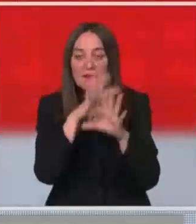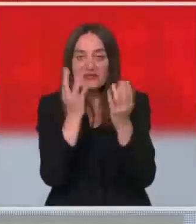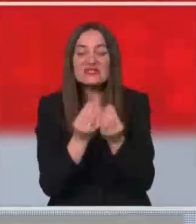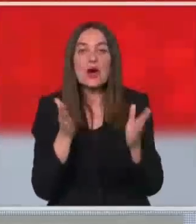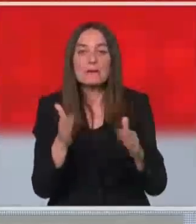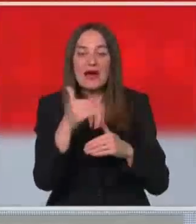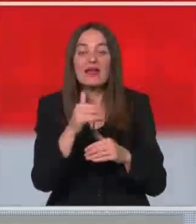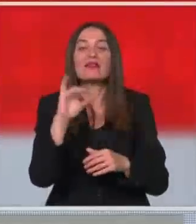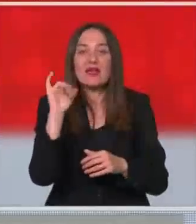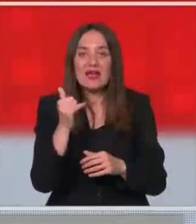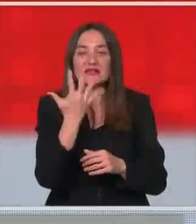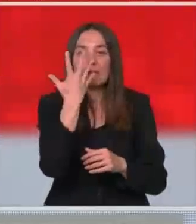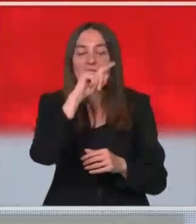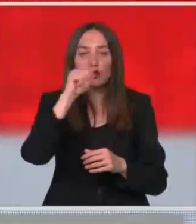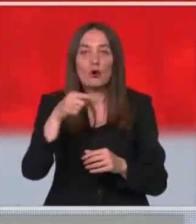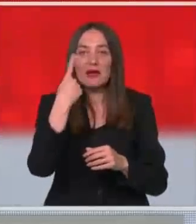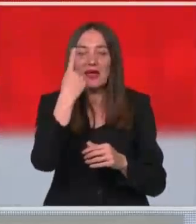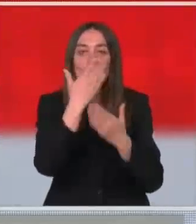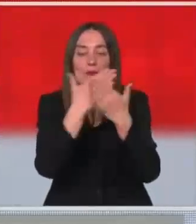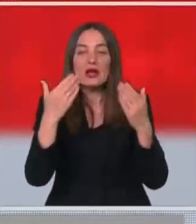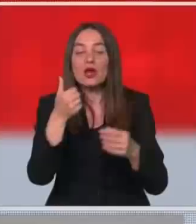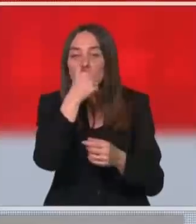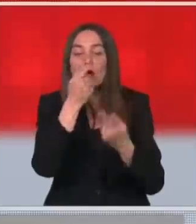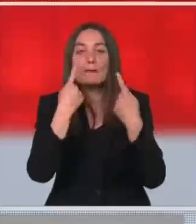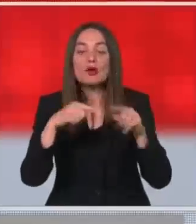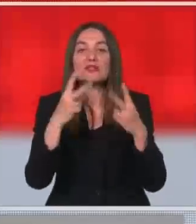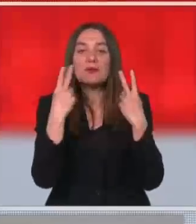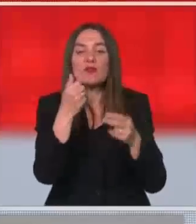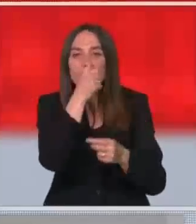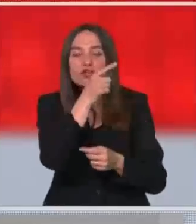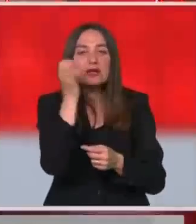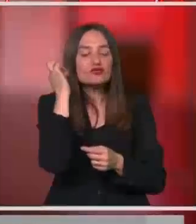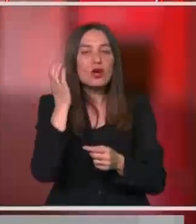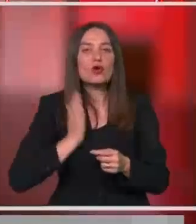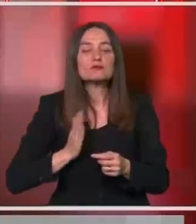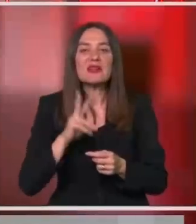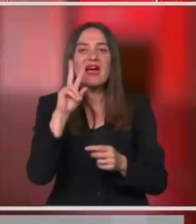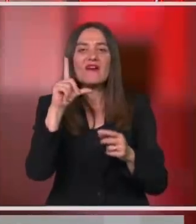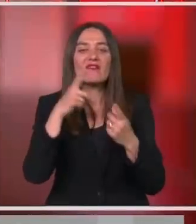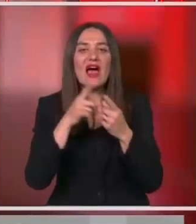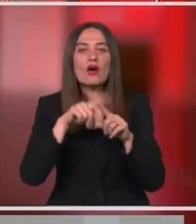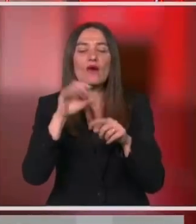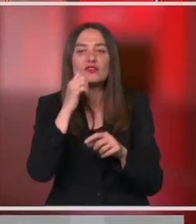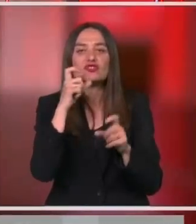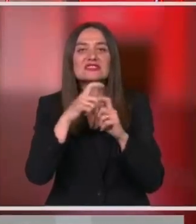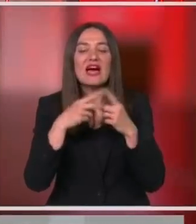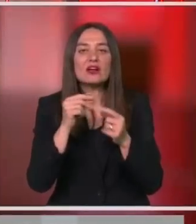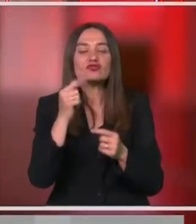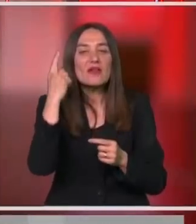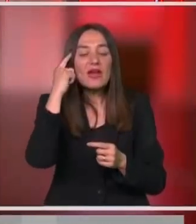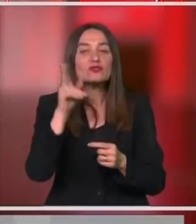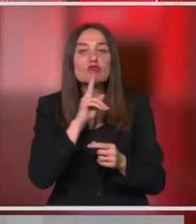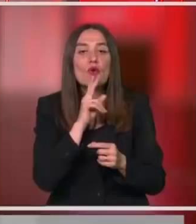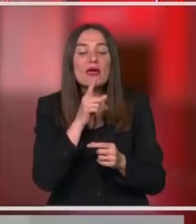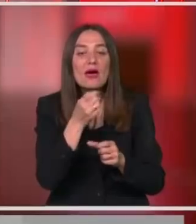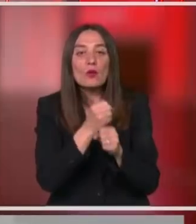paket jeste 5,1 milijarda. Ono što mi je posebno važno je što ste čuli i gospodine Vlahović i gospodina Carića, način na koji je koncipiran ceo